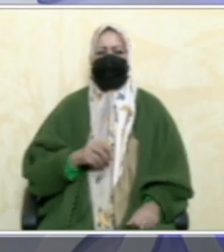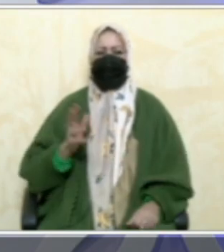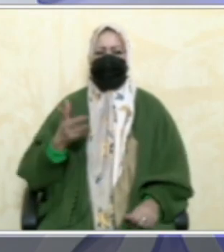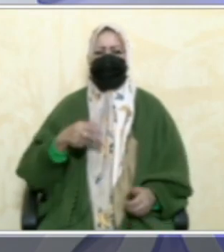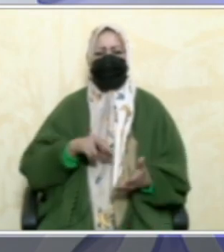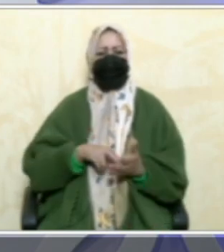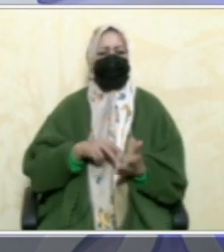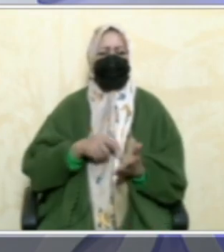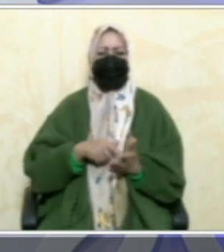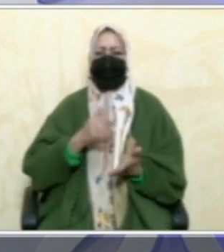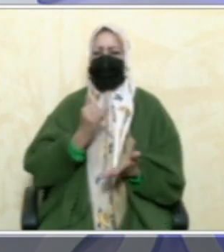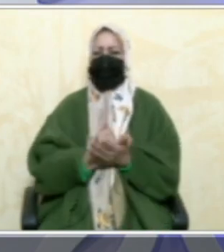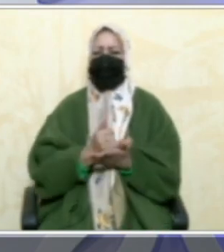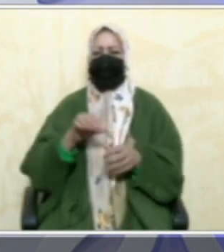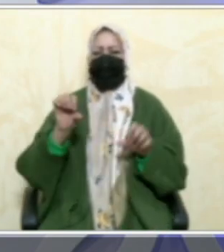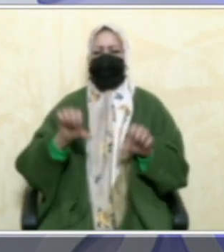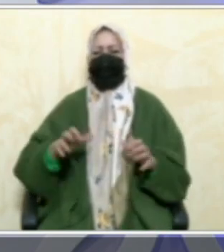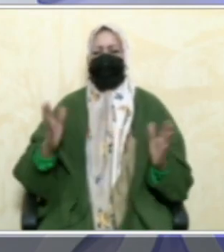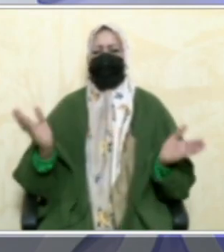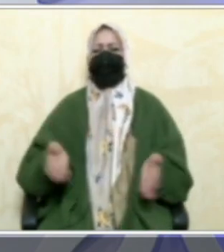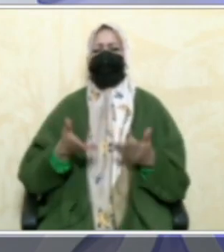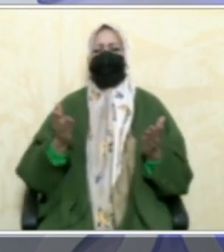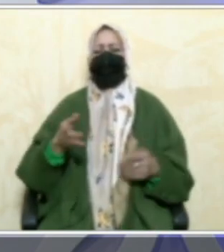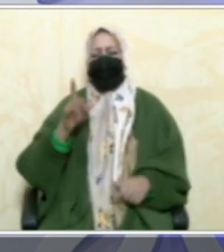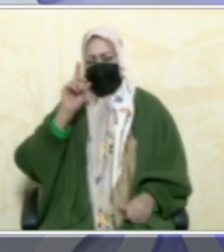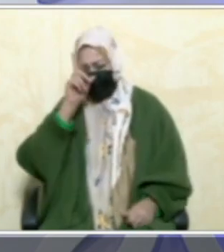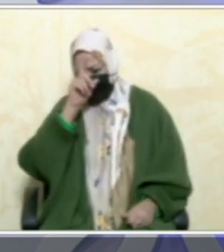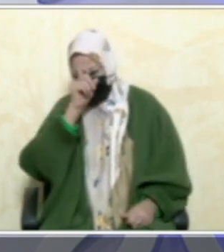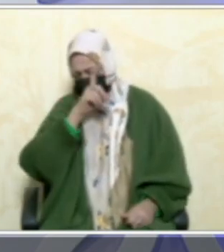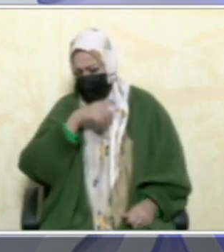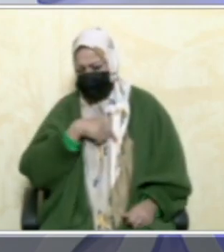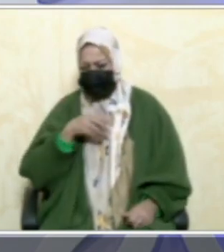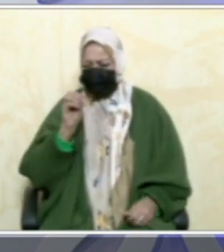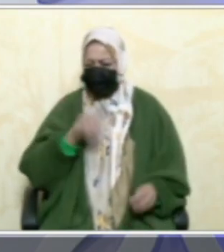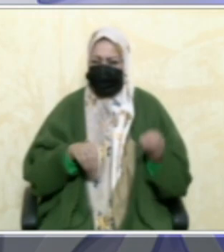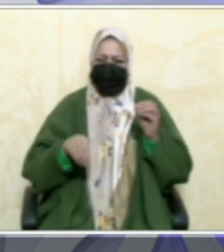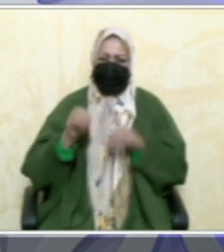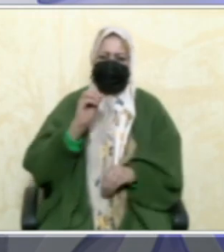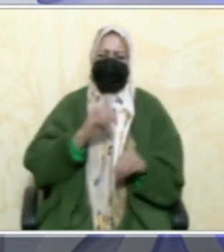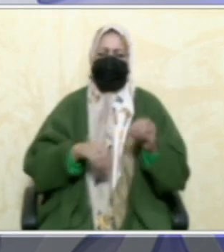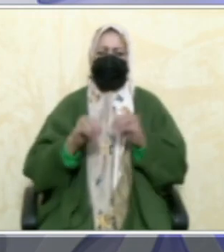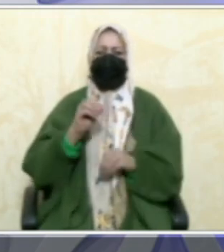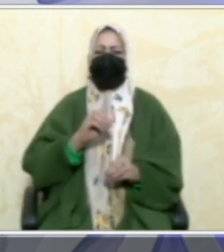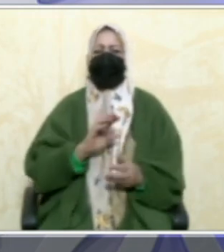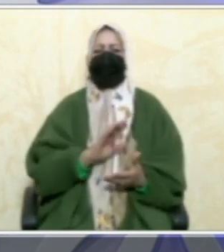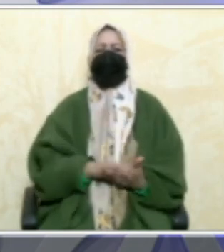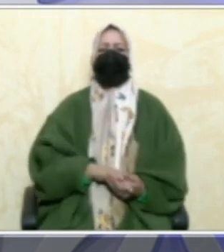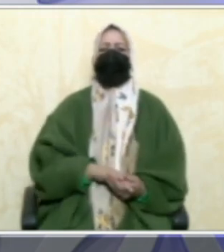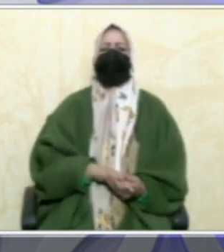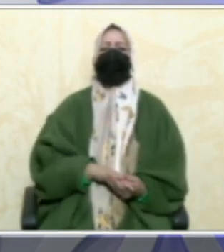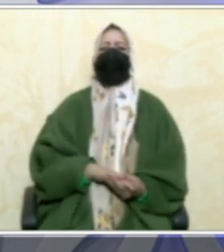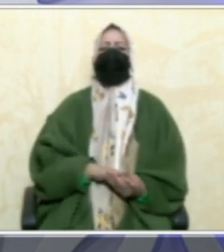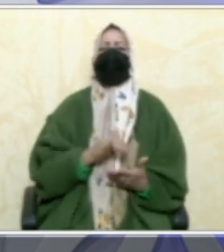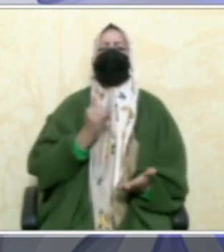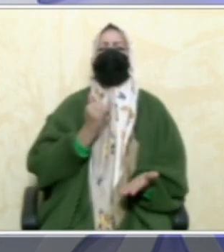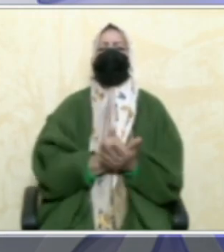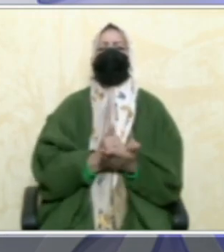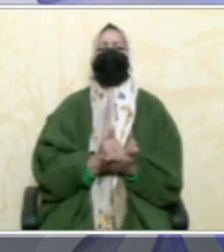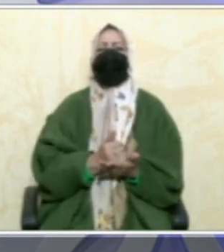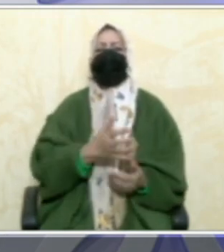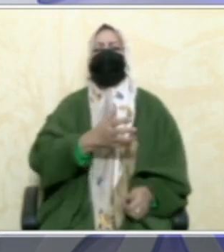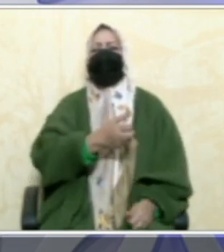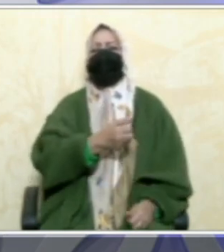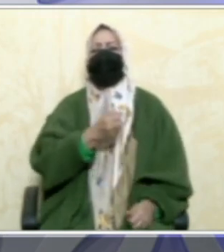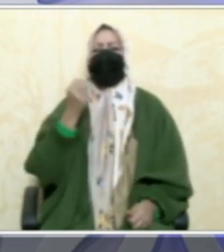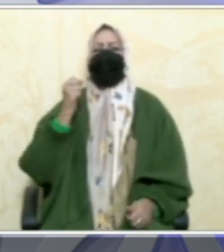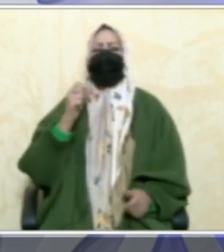كل الحلول حلول تلفيقية. ما داموا لم يأخذوا على يد الظالم أهل المدينة، يعني الآن رسالتي أهلي إلى أهل